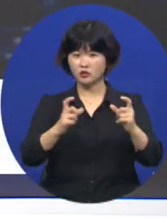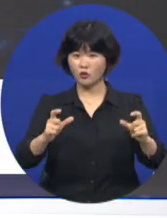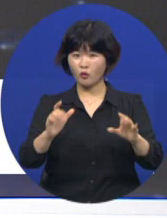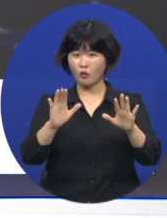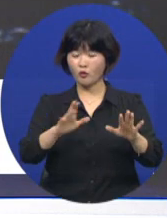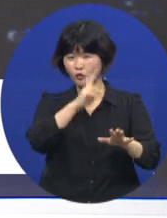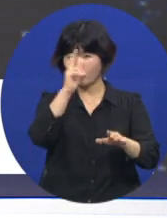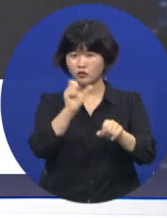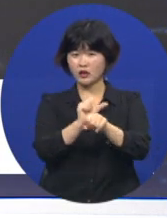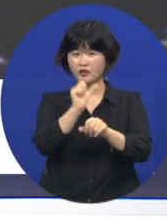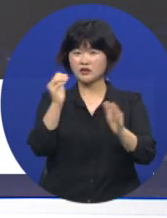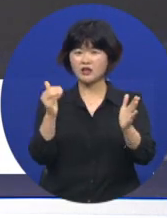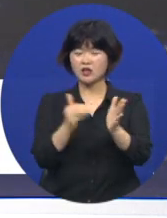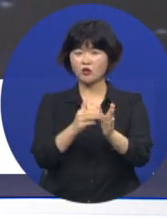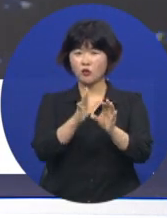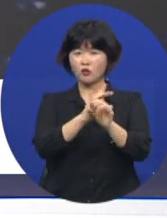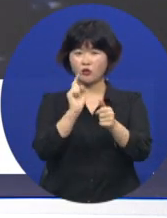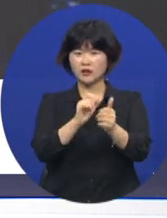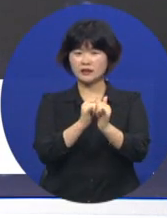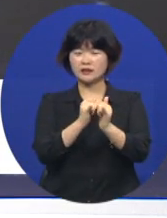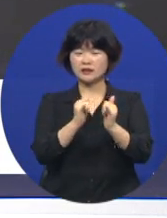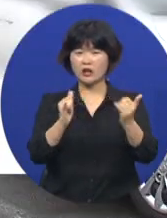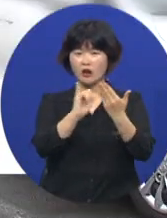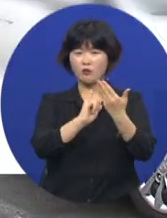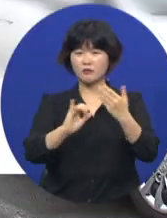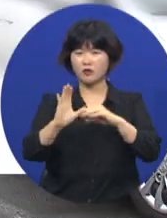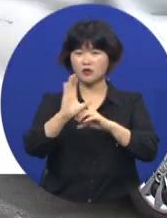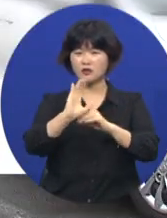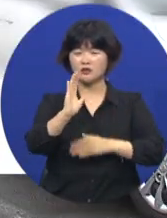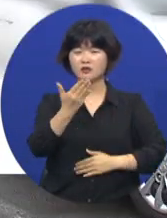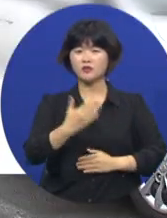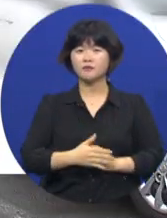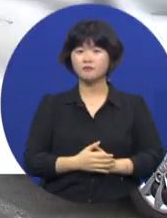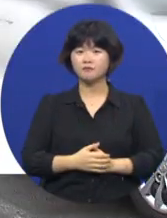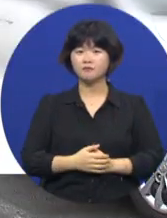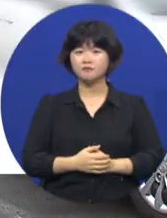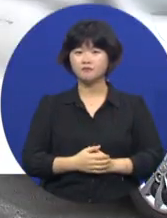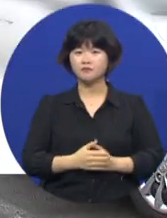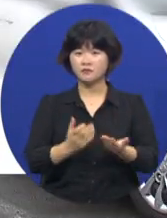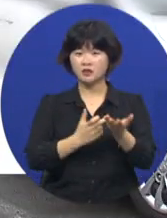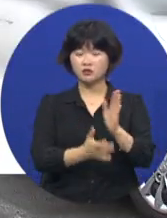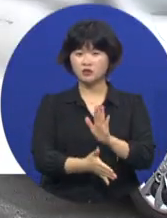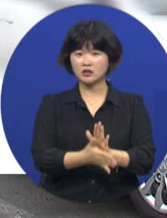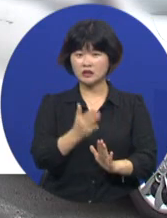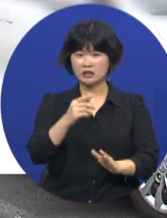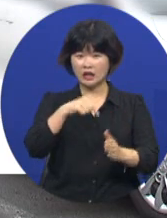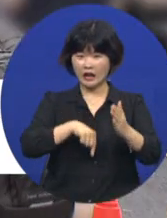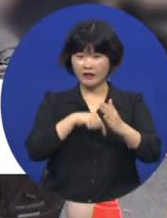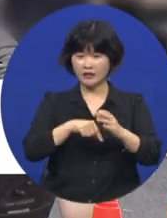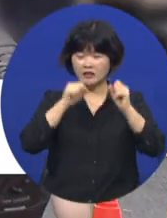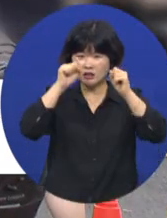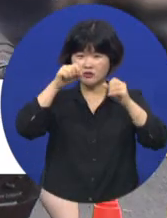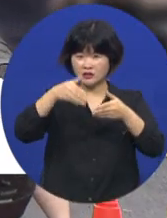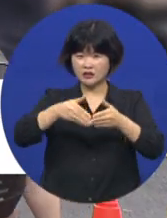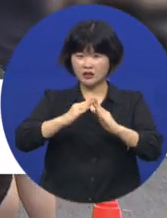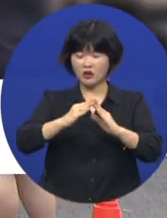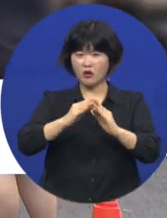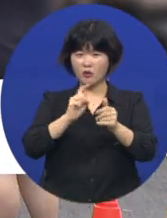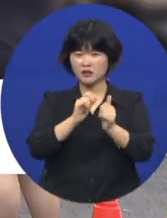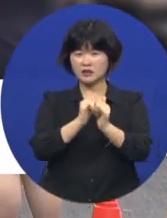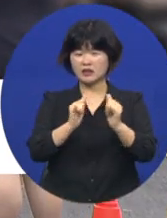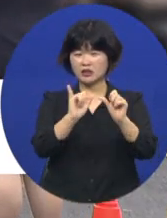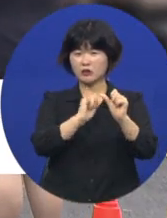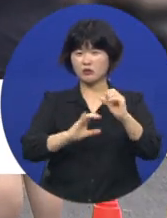제주에서는 오늘 오후 5시까지 코로나19 확진자 9명이 발생했습니다. 제주시 실내 체육시설 집단 감염